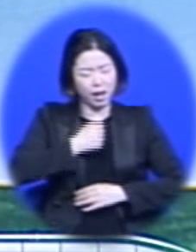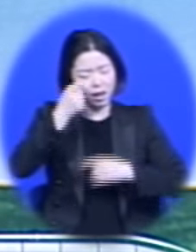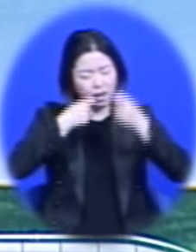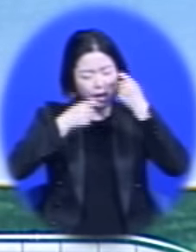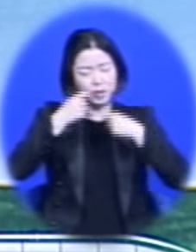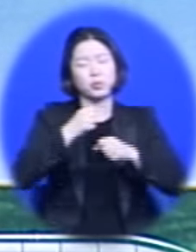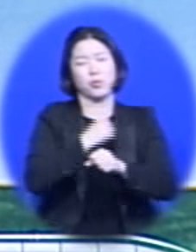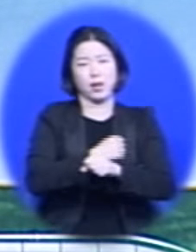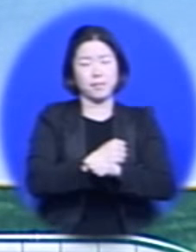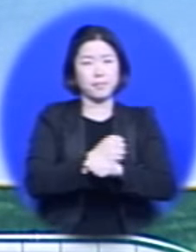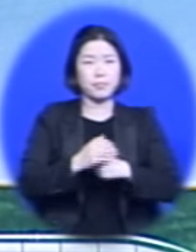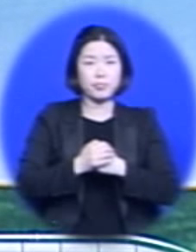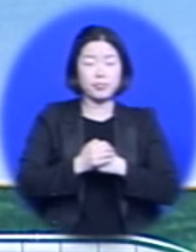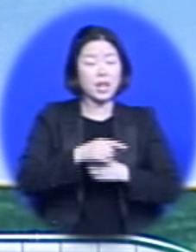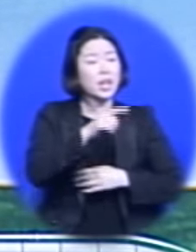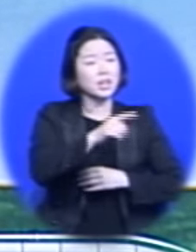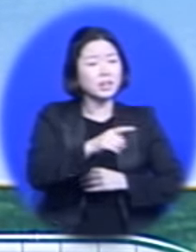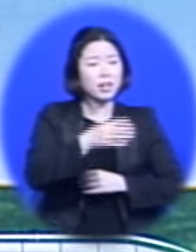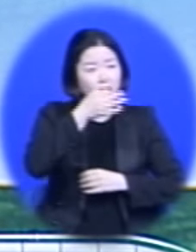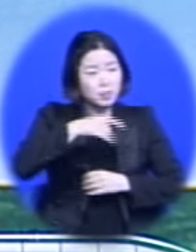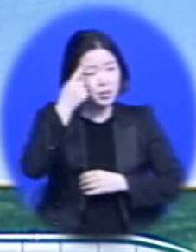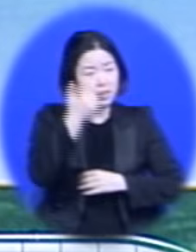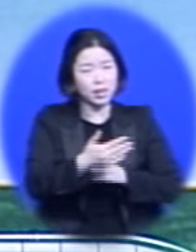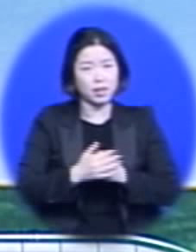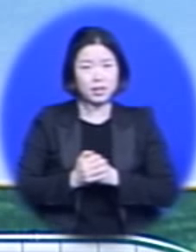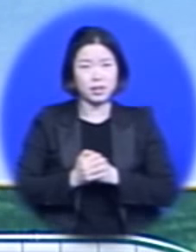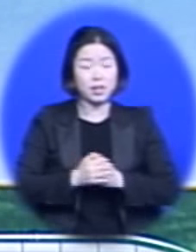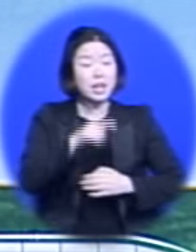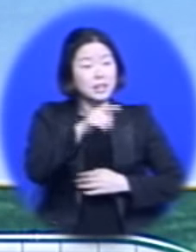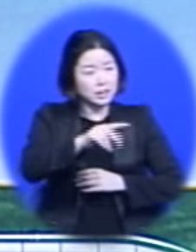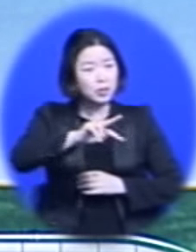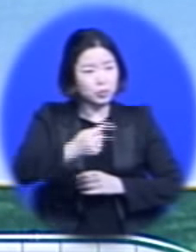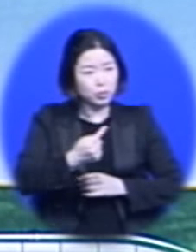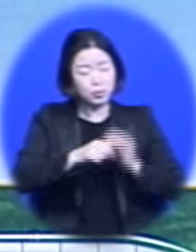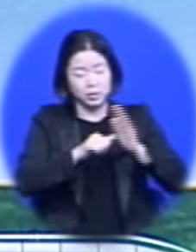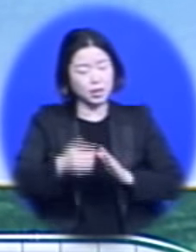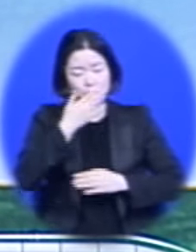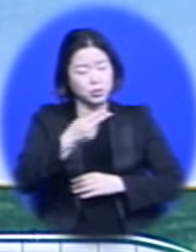애통함이셨어요. 이놈아, 그게 그렇게 힘드냐? 너는 그것도 못 견디냐?